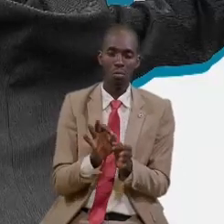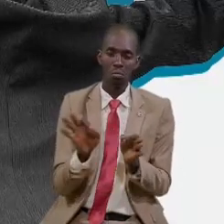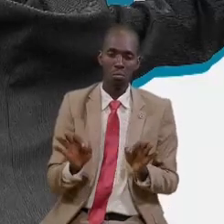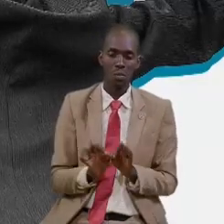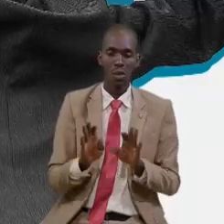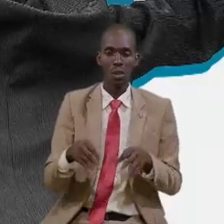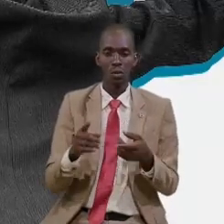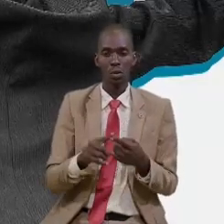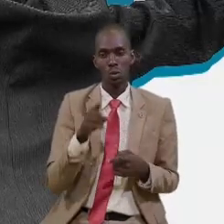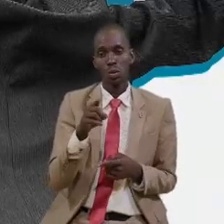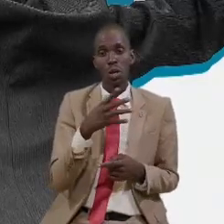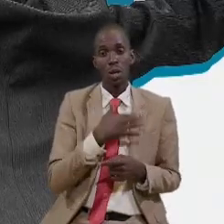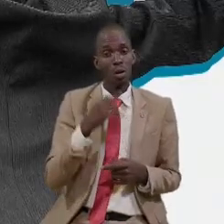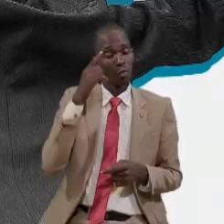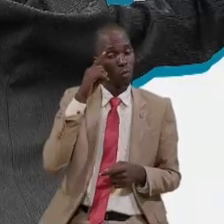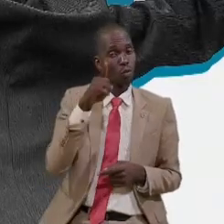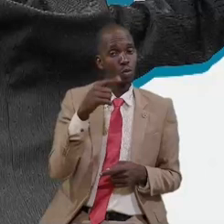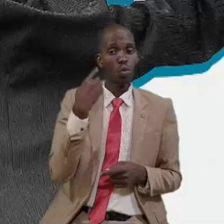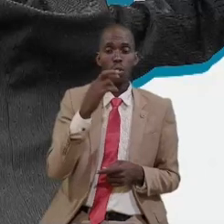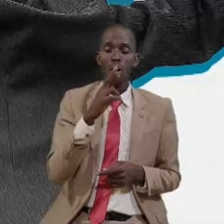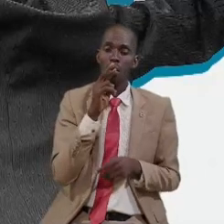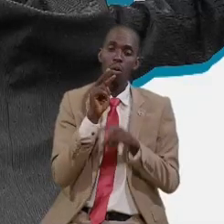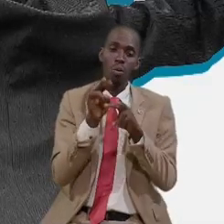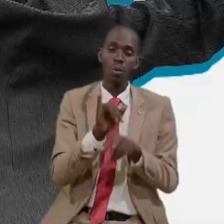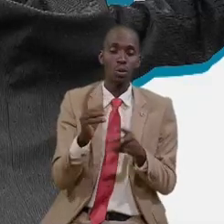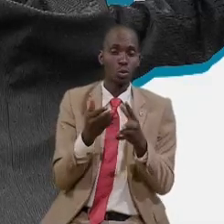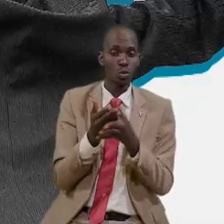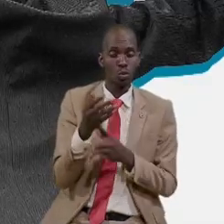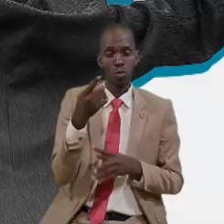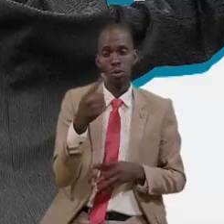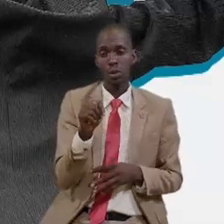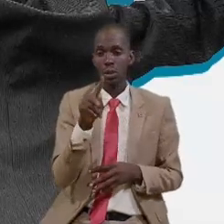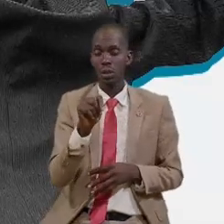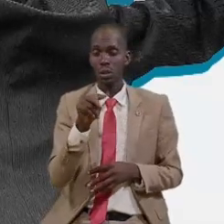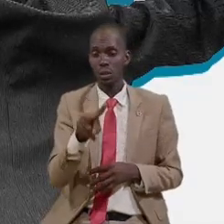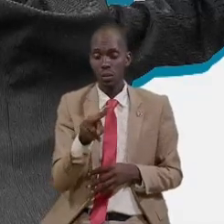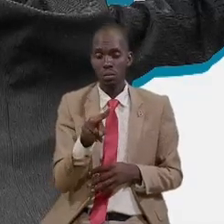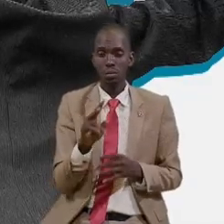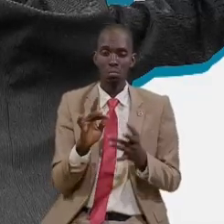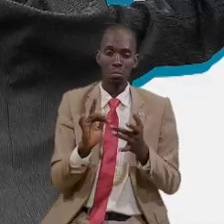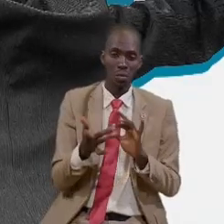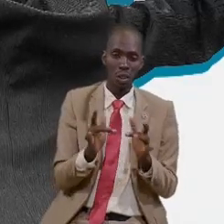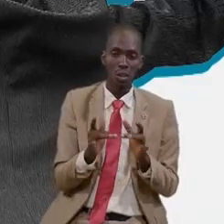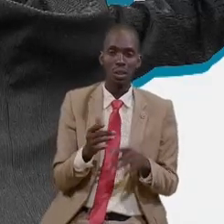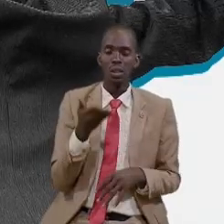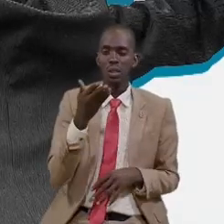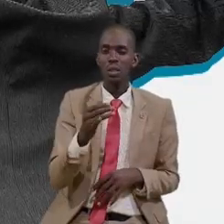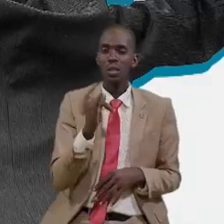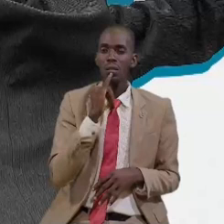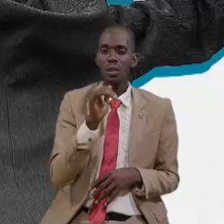en ligne, vous avez donné votre vie au Seigneur. Il y a un lien au bas de votre